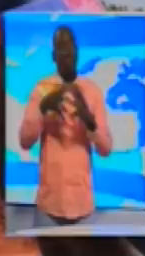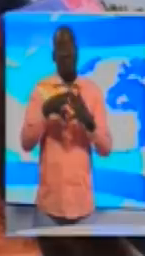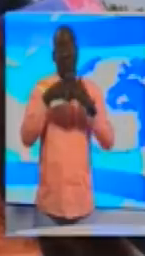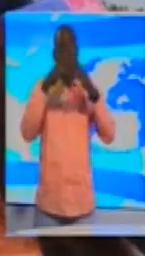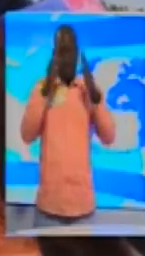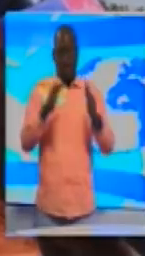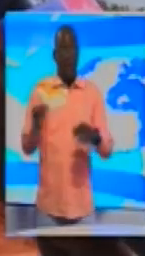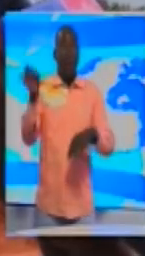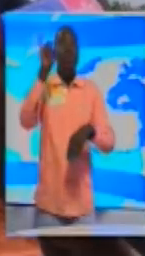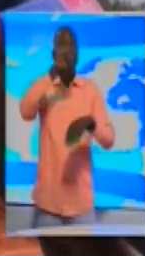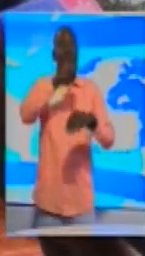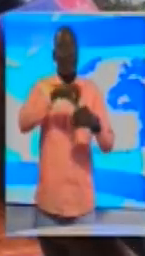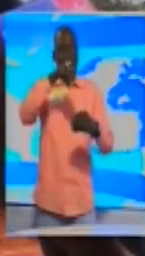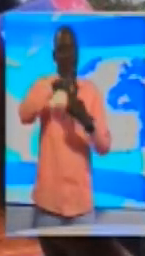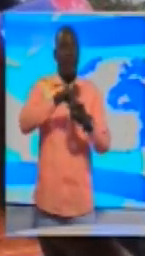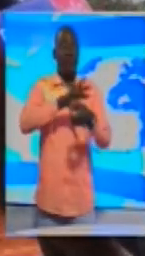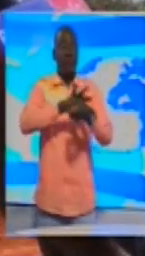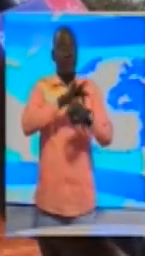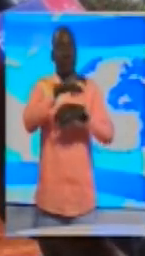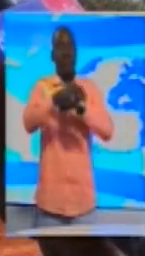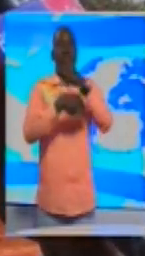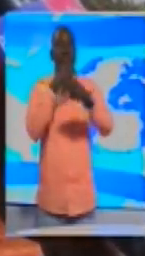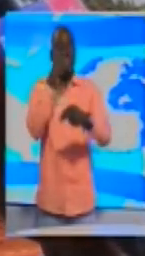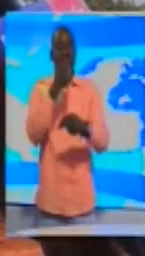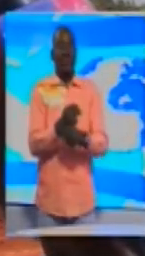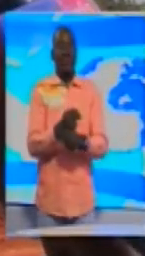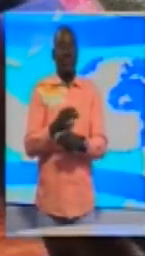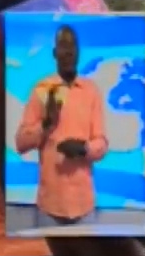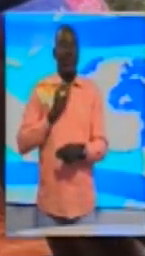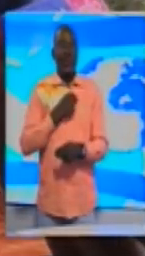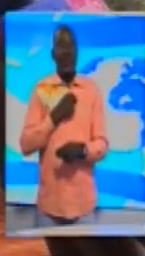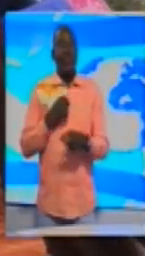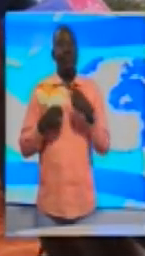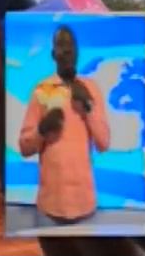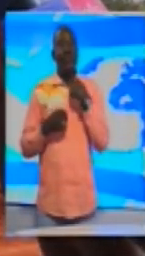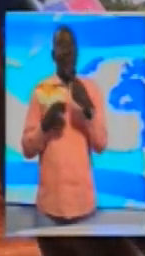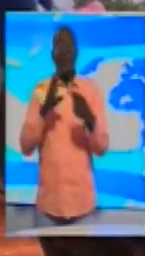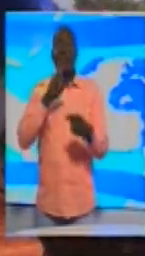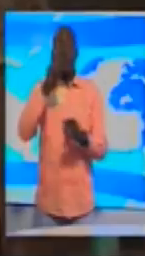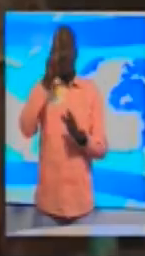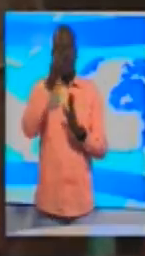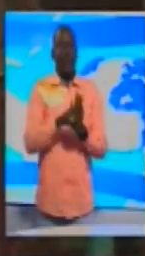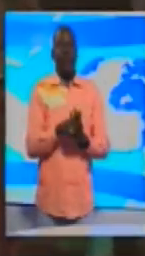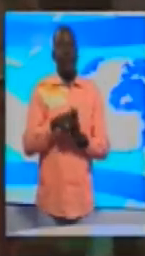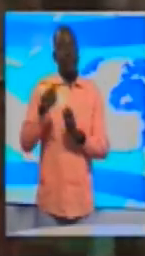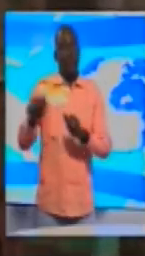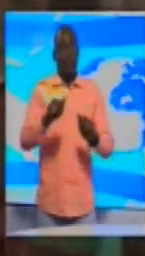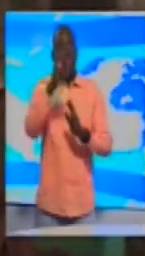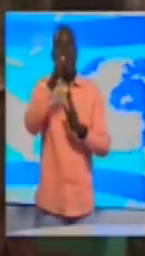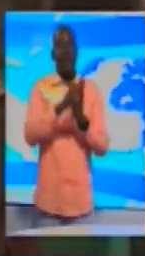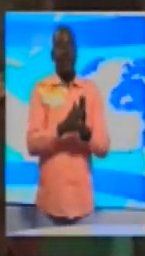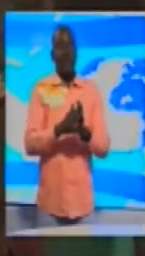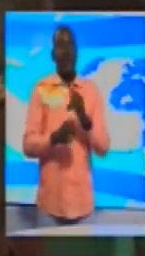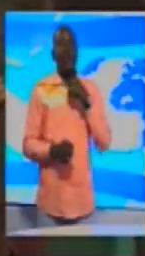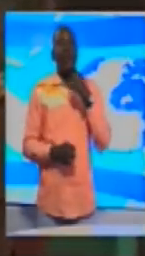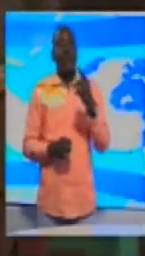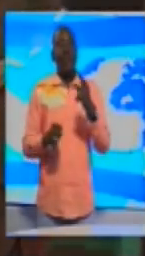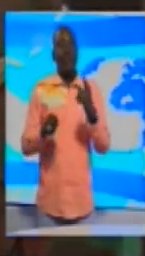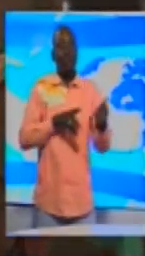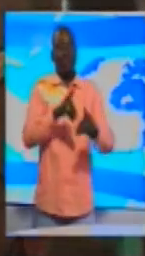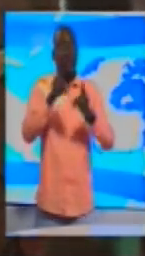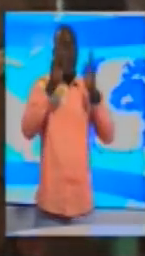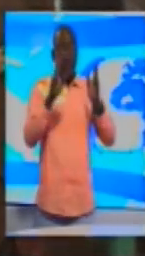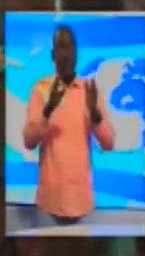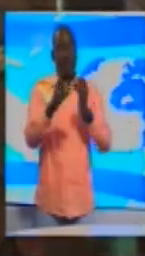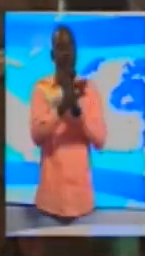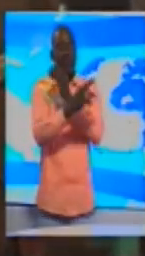installées sur le territoire national. Donc nous apprécions vraiment cette action. Au dire du directeur régional des